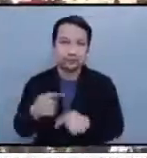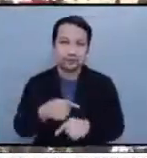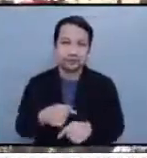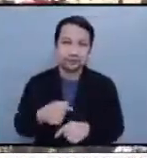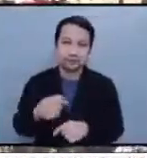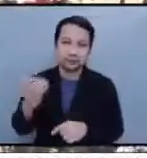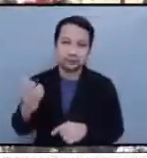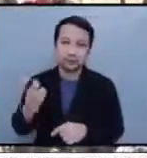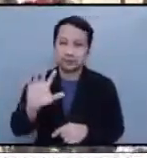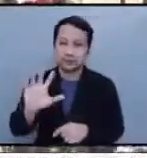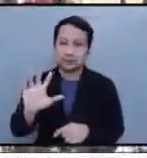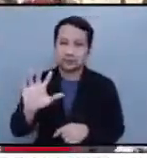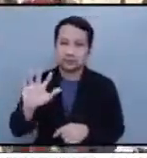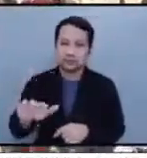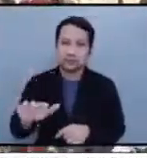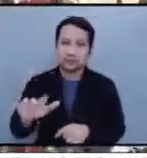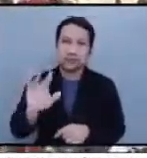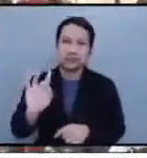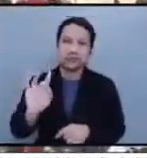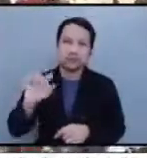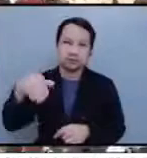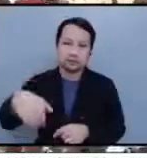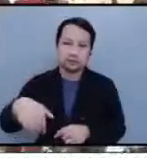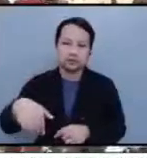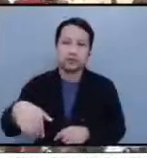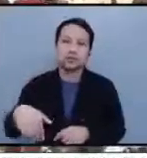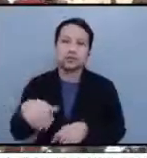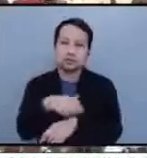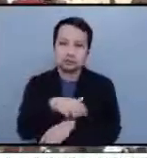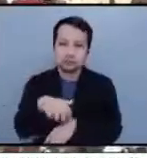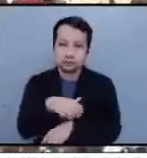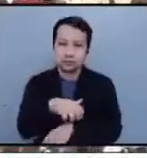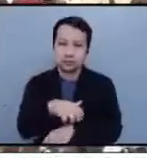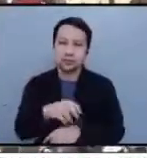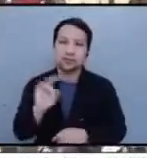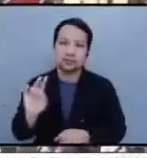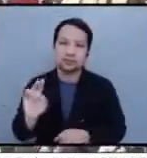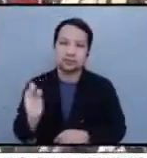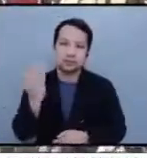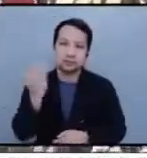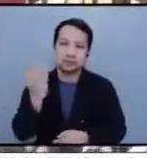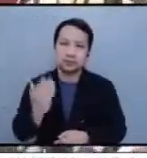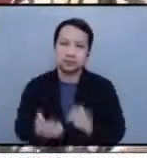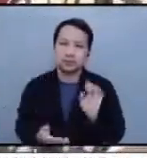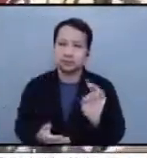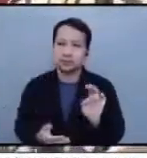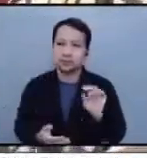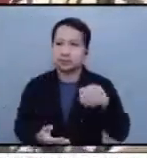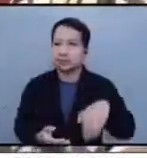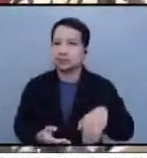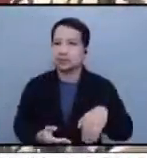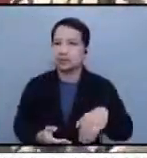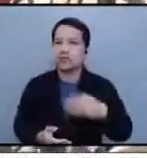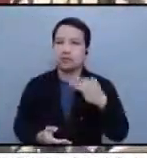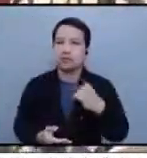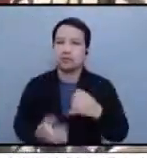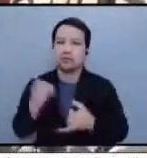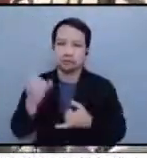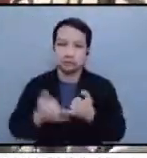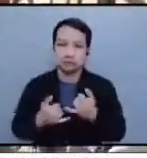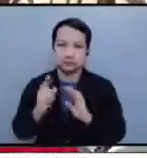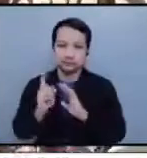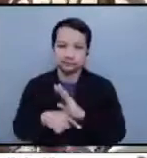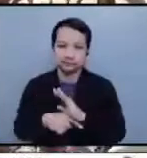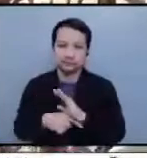hapon hanggang alas 8 ng gabi, habang sa Makati ay alas 7 ng umaga hanggang alas 7 ng gabi. Para sa mga huling numero ng kanilang plaka